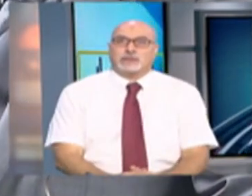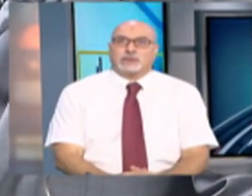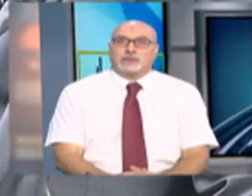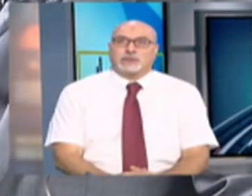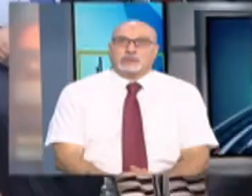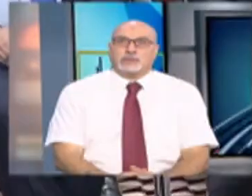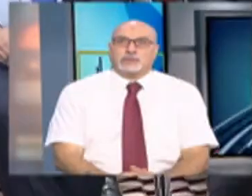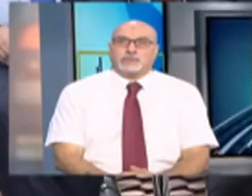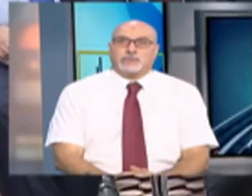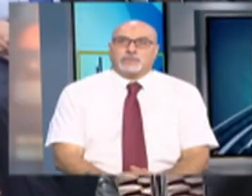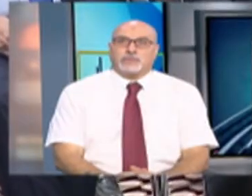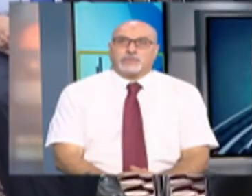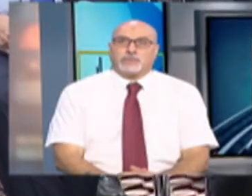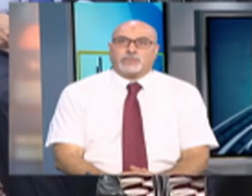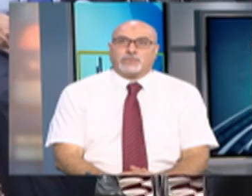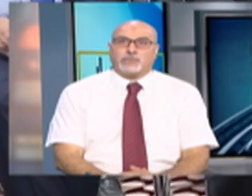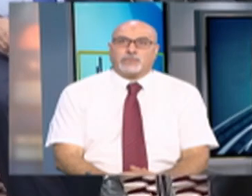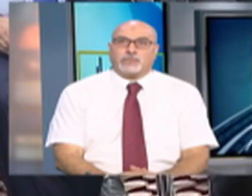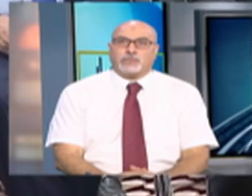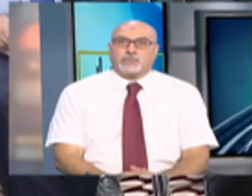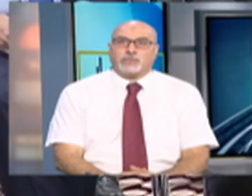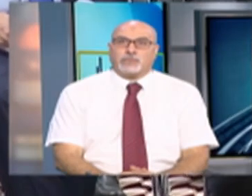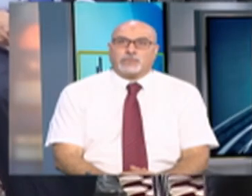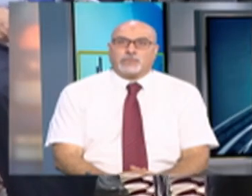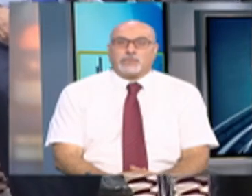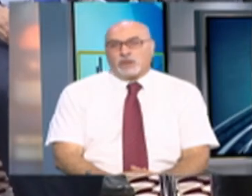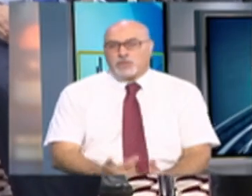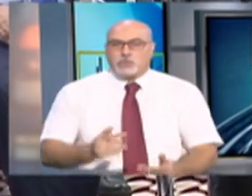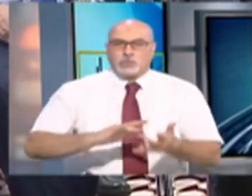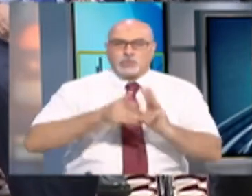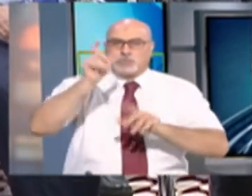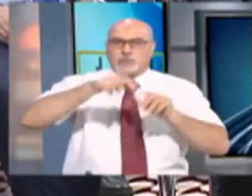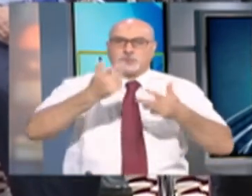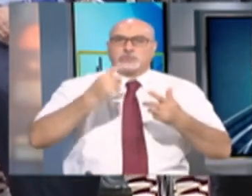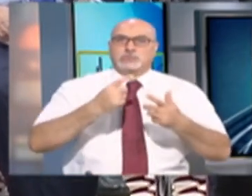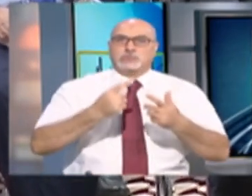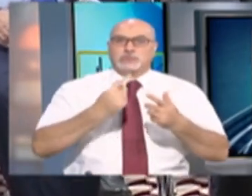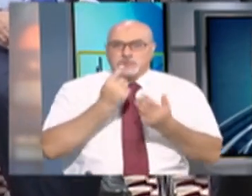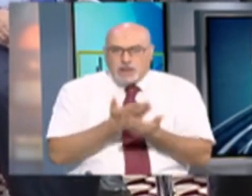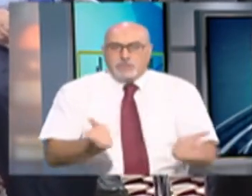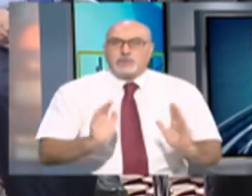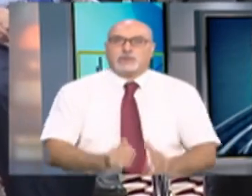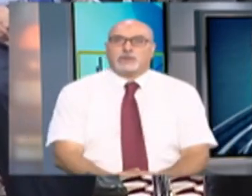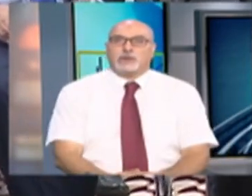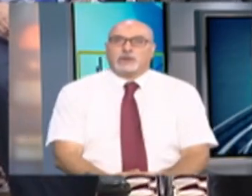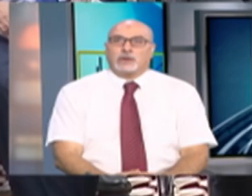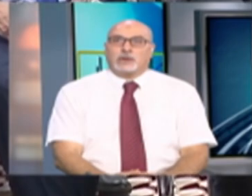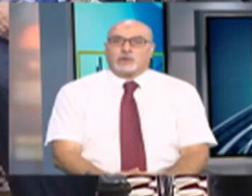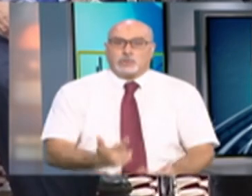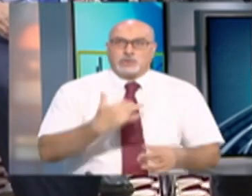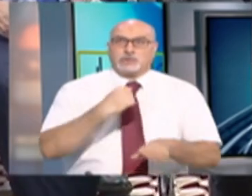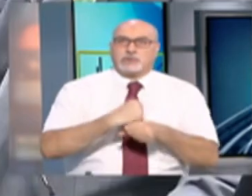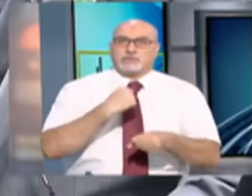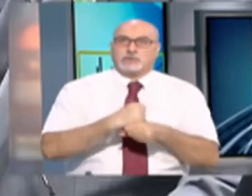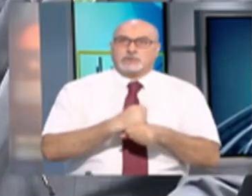شانتي أوسي. وشكر وصول يعني العمال البسطاء اللي قبلوا باش يخدموا